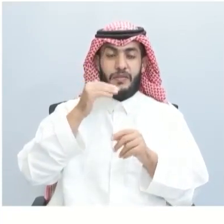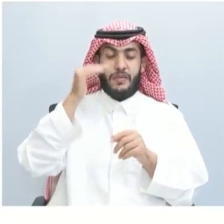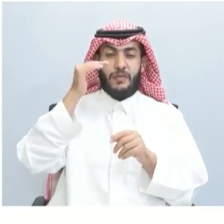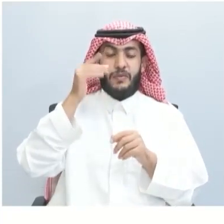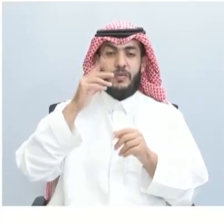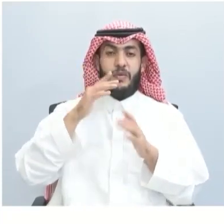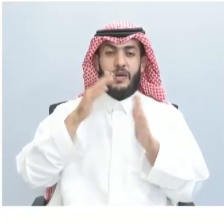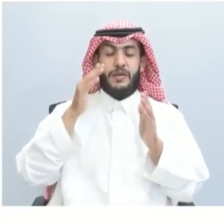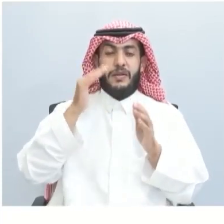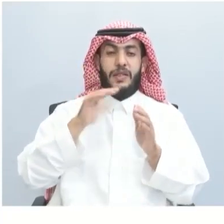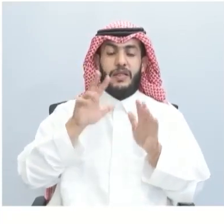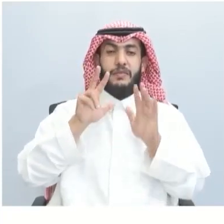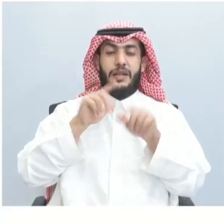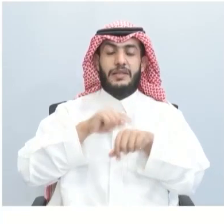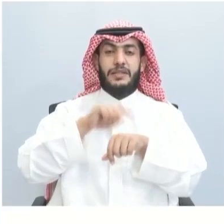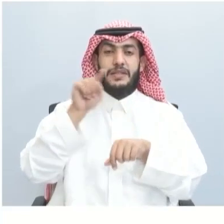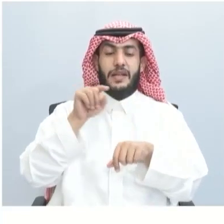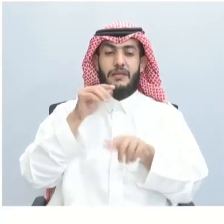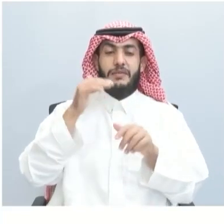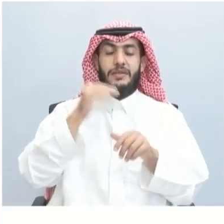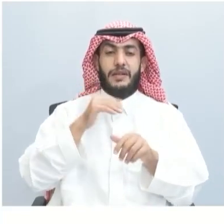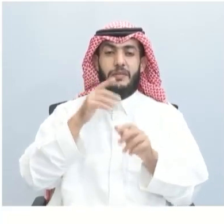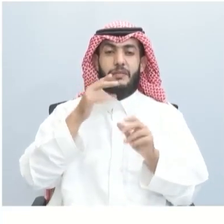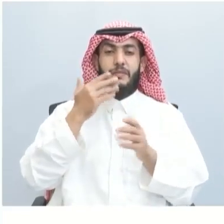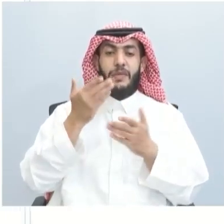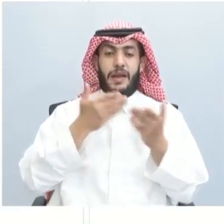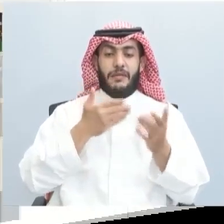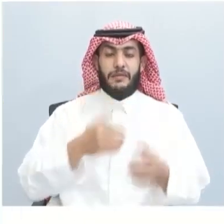واقل من 18 تظهر رساله